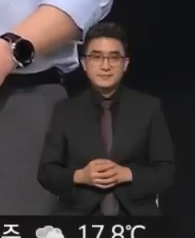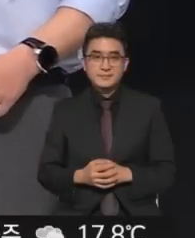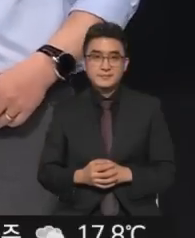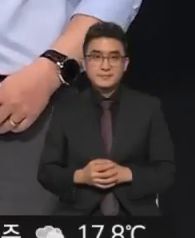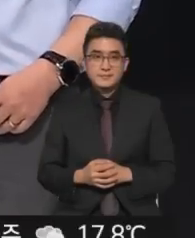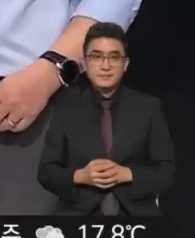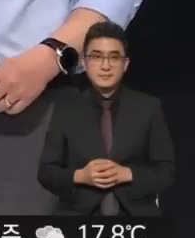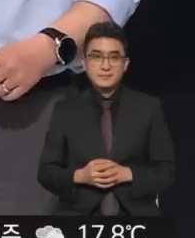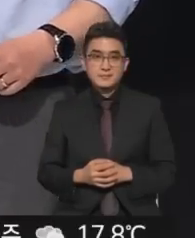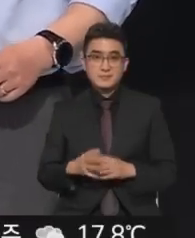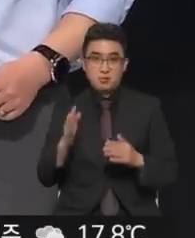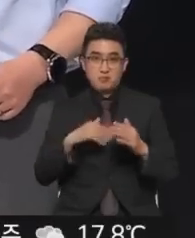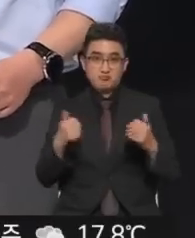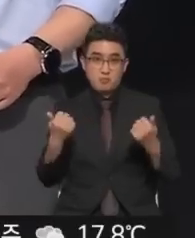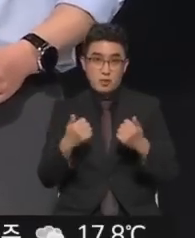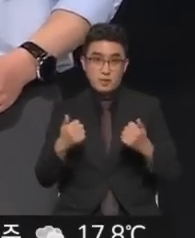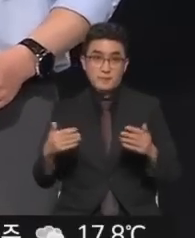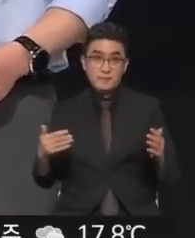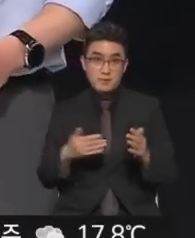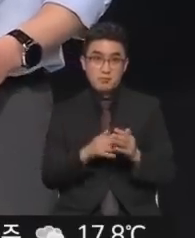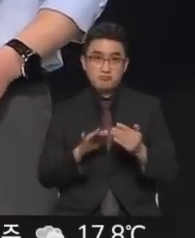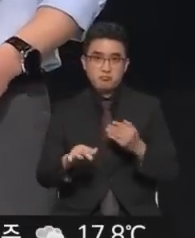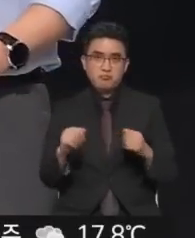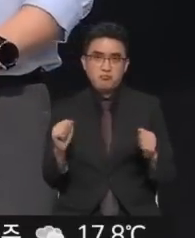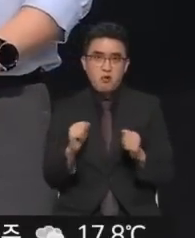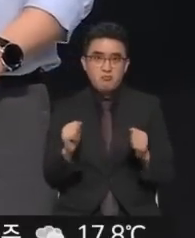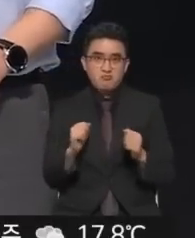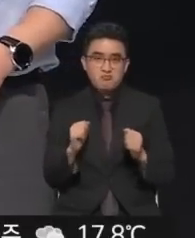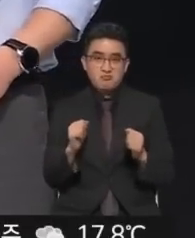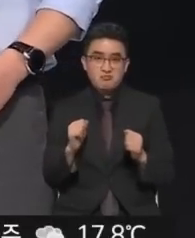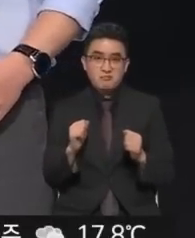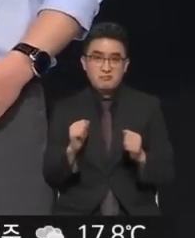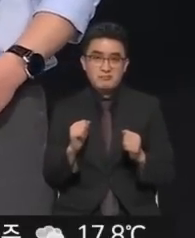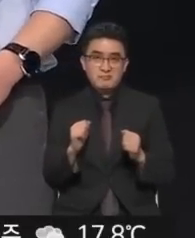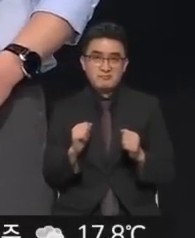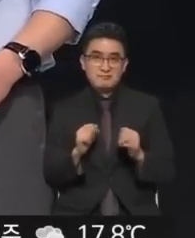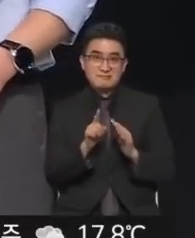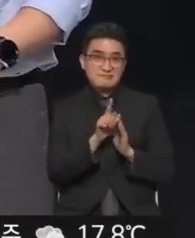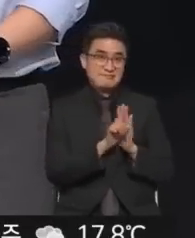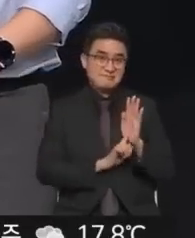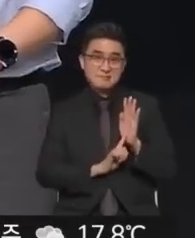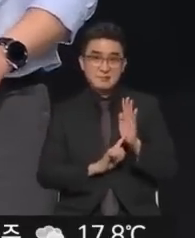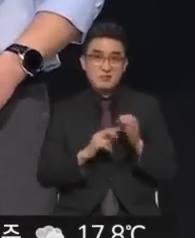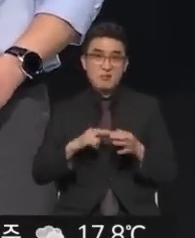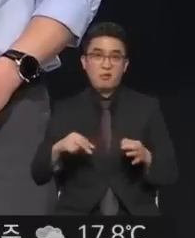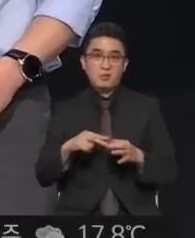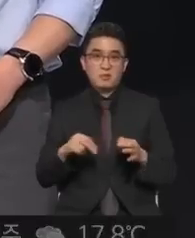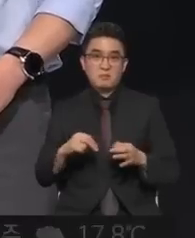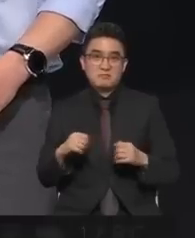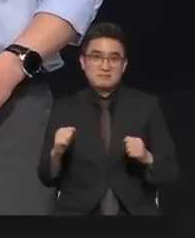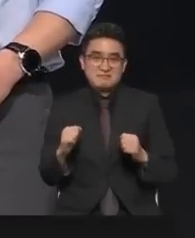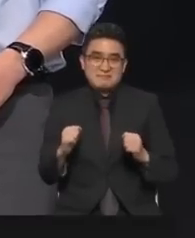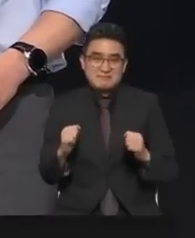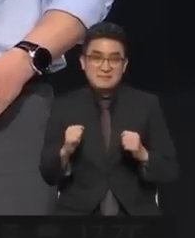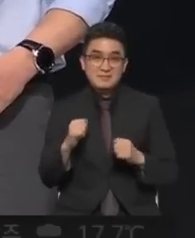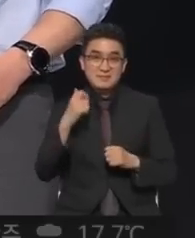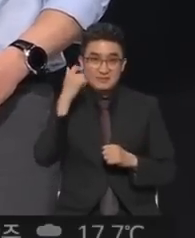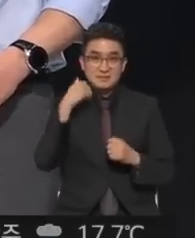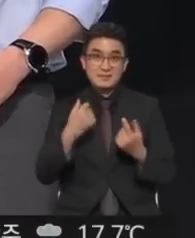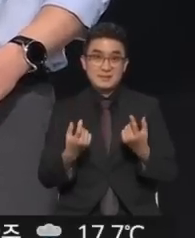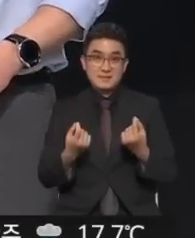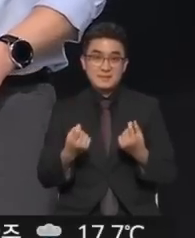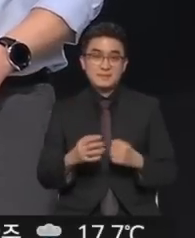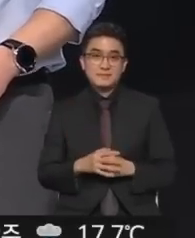정기국회가 끝난 뒤 올 겨울엔 유독 극심한 한파가 여의도 정치권을 강타할지도 모르겠습니다. 오늘의 정치